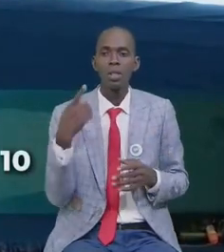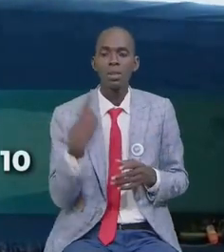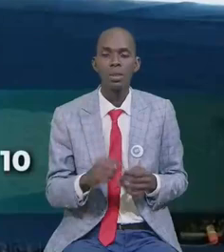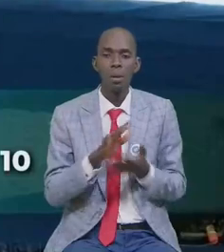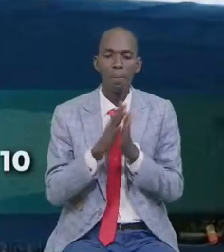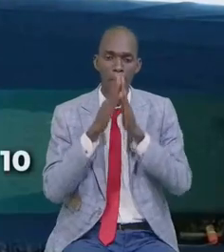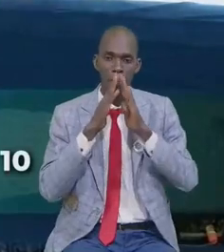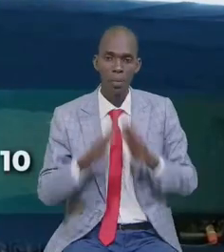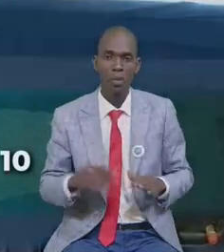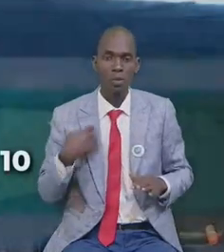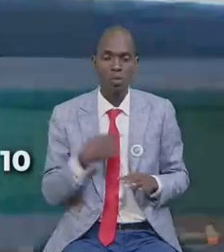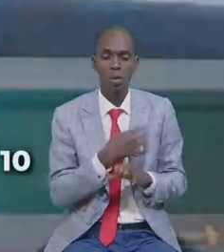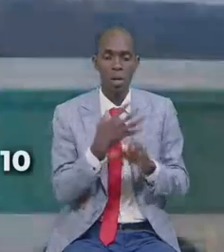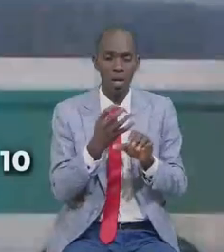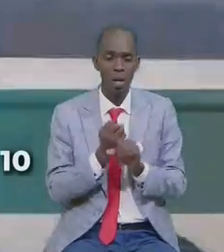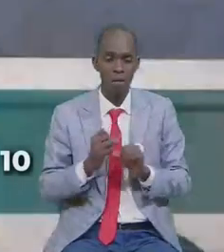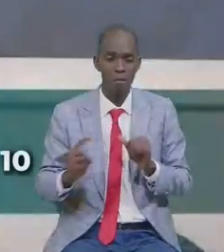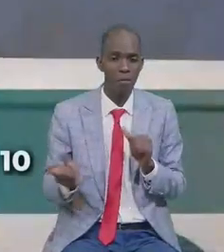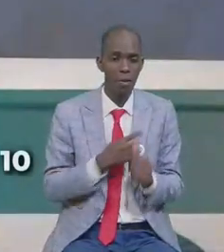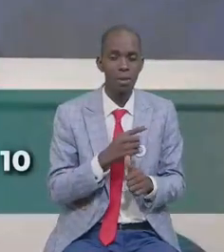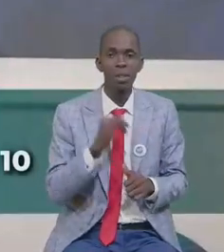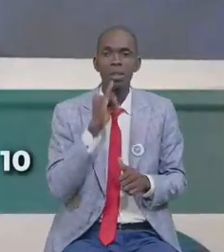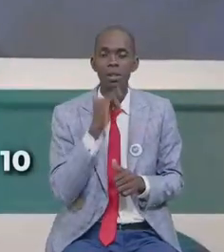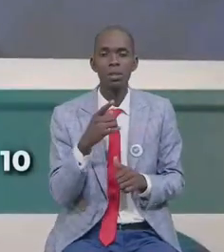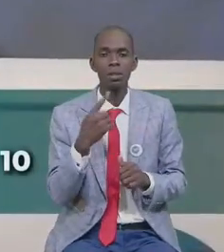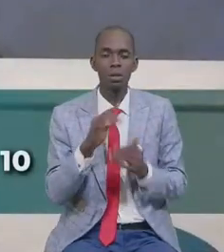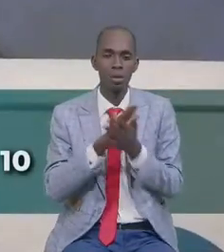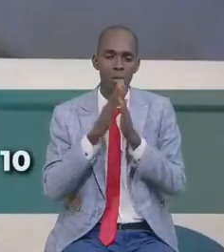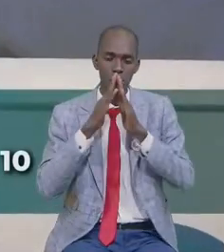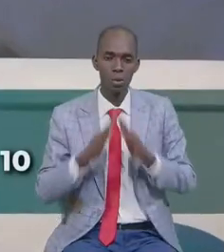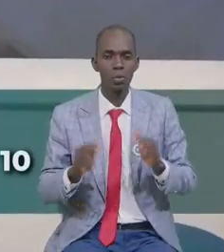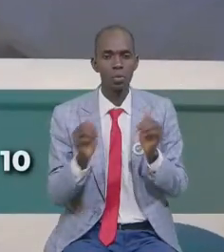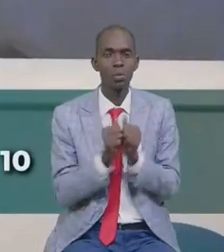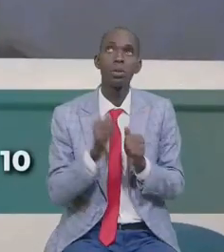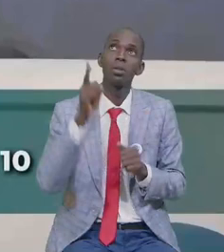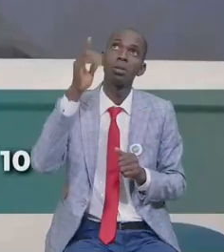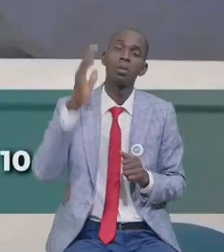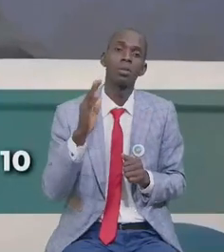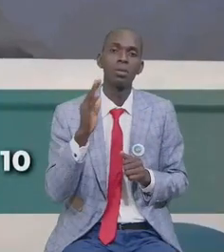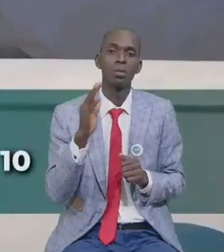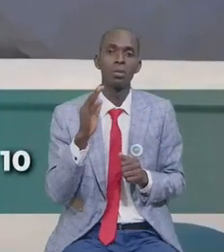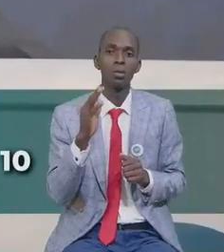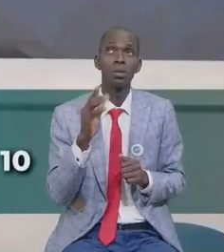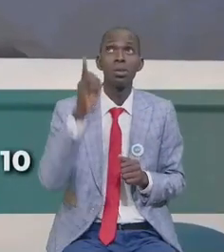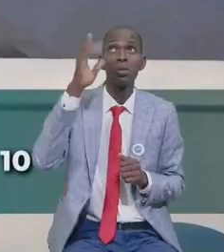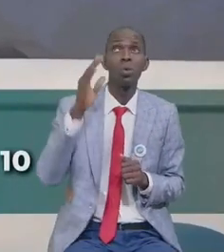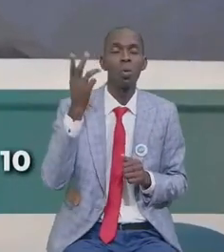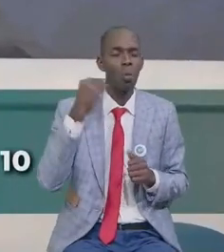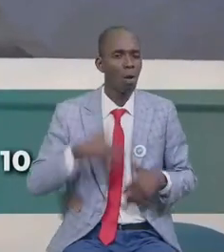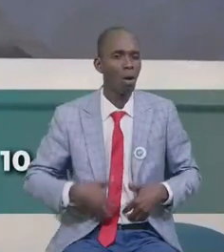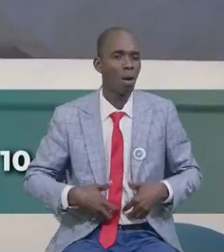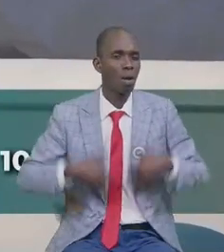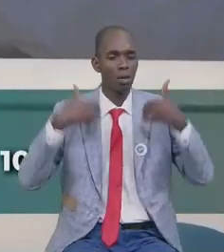avons, premièrement, c'est la paix avec Dieu. Il était en colère contre le